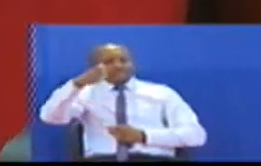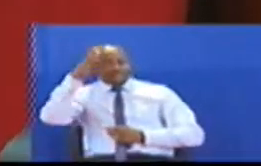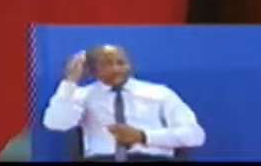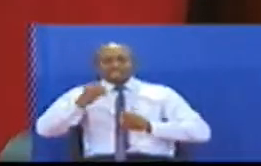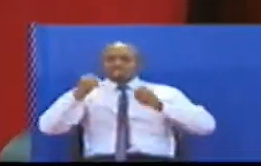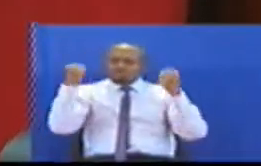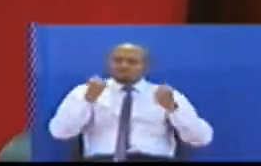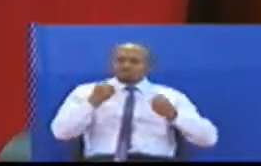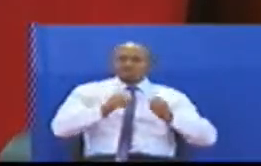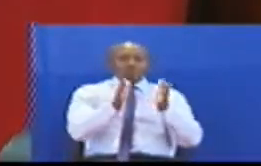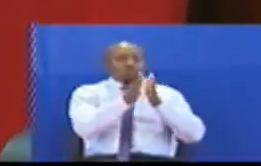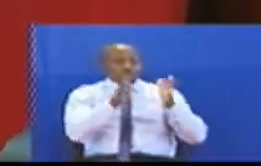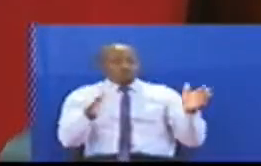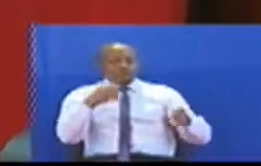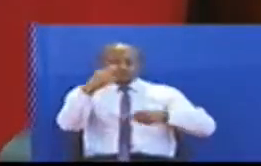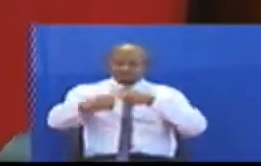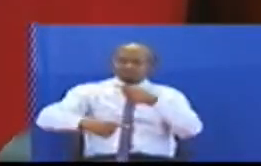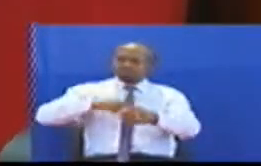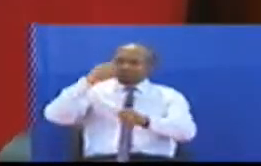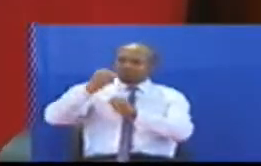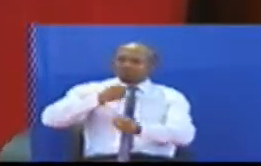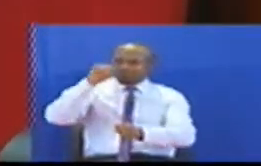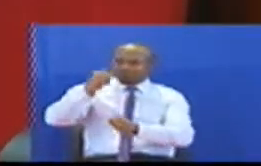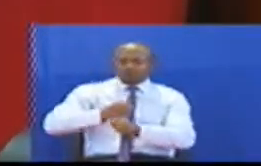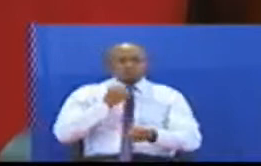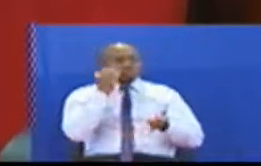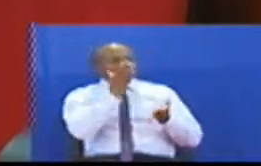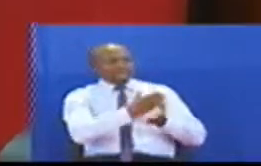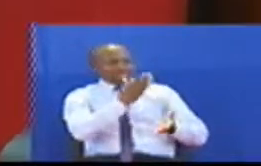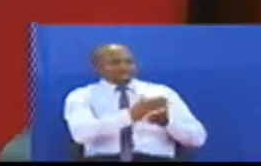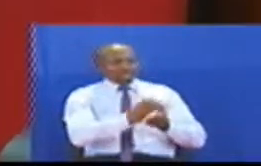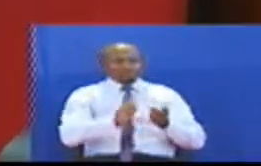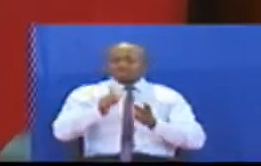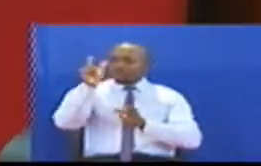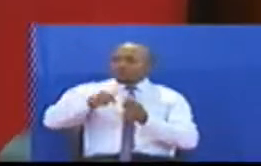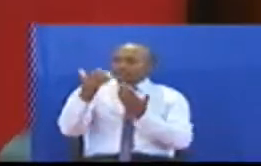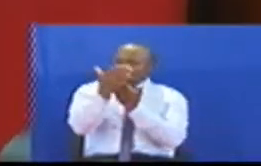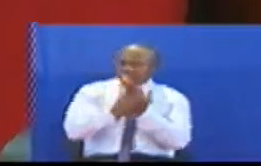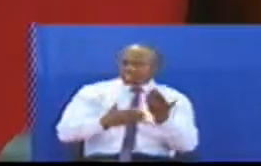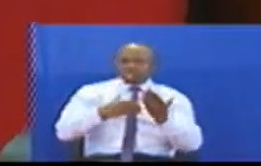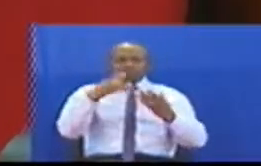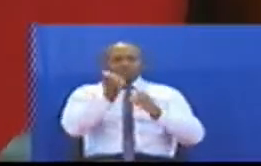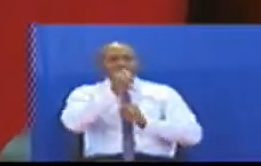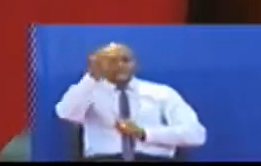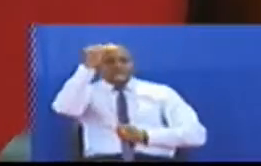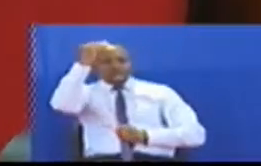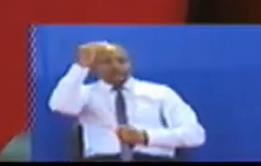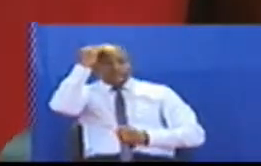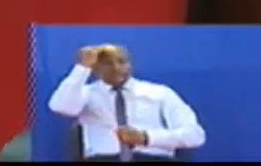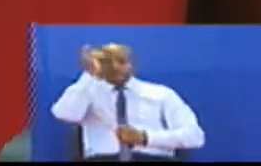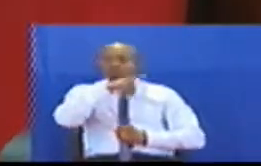sana ambayo inaifanya kwa ajili ya kuhakikisha kwamba wananchi wanapata elimu ya kutosha